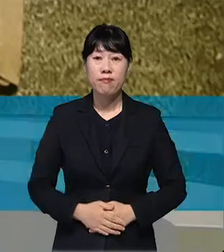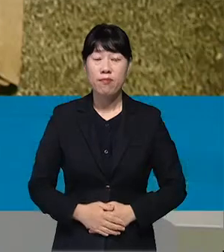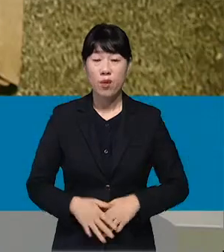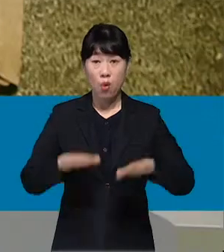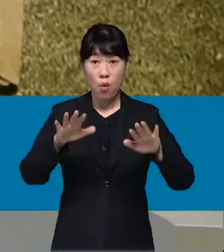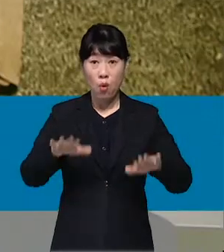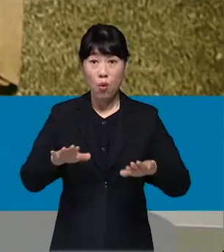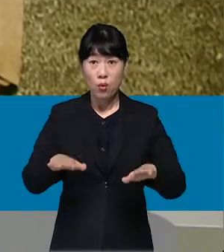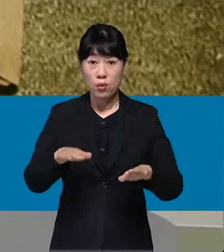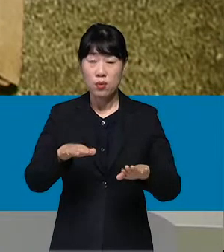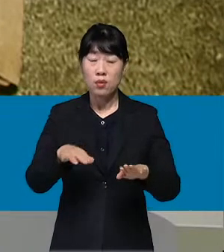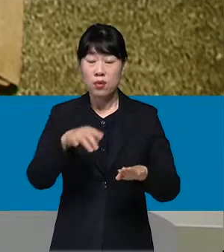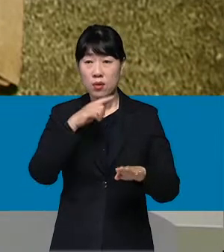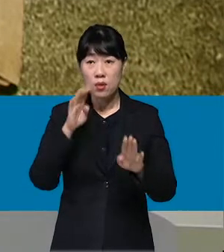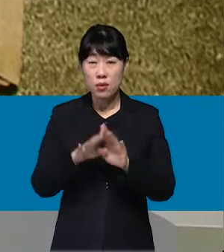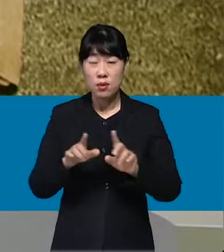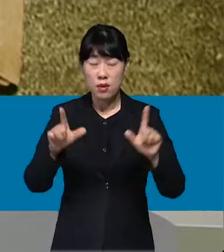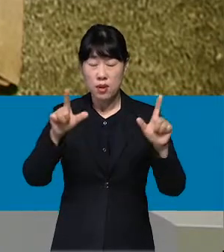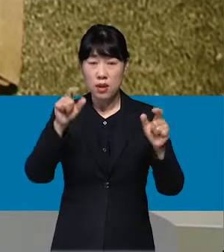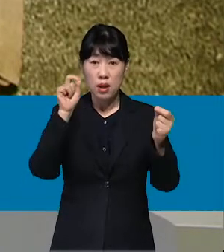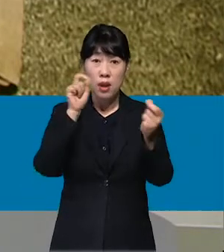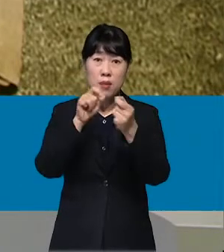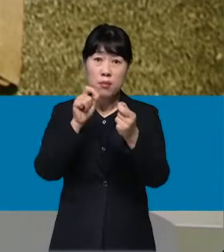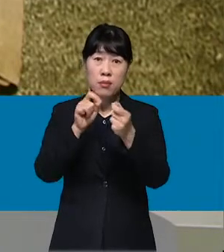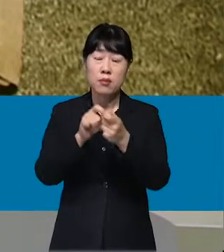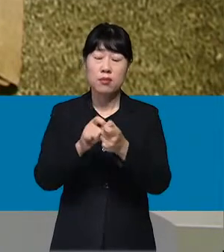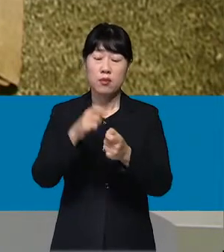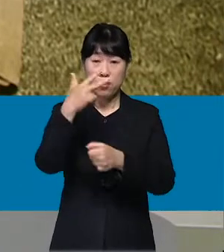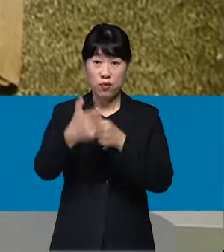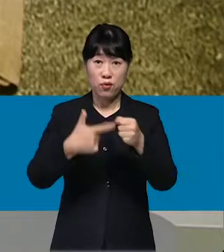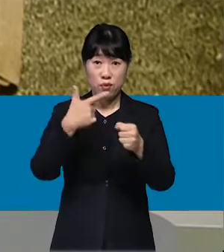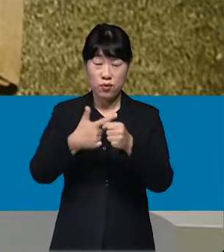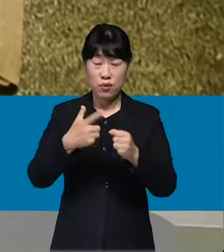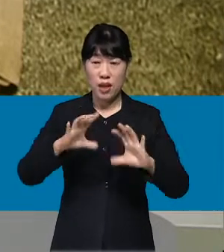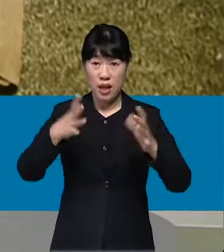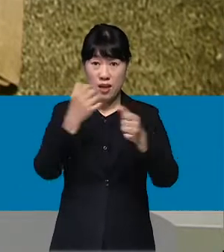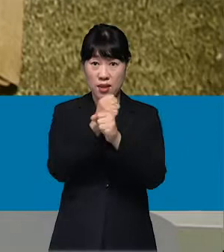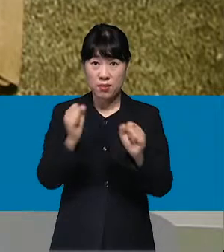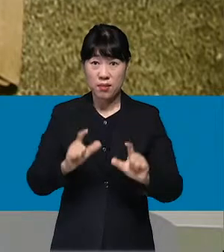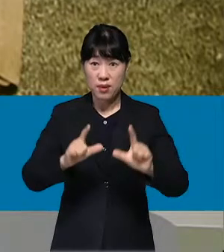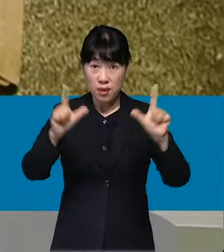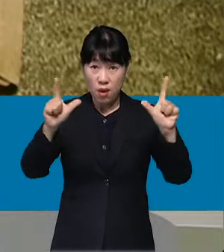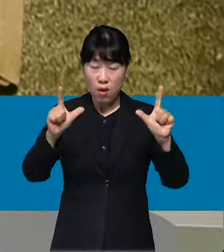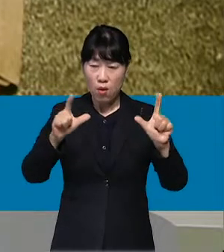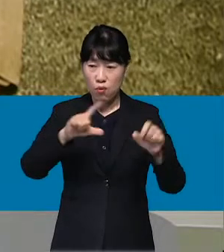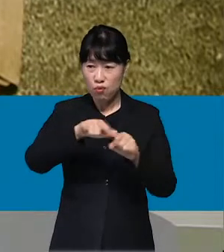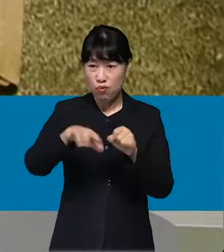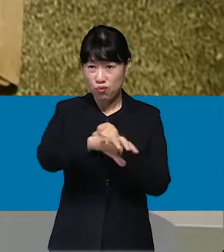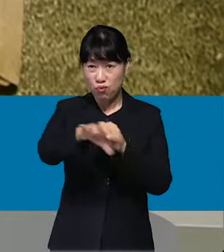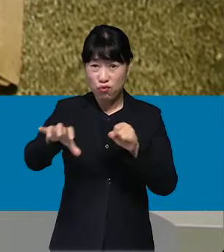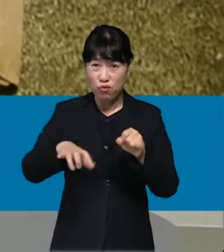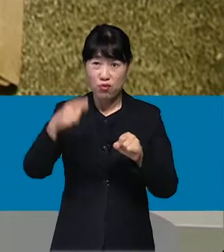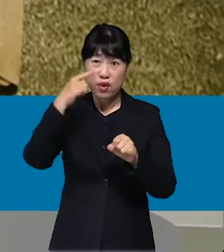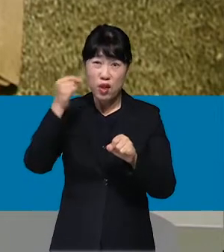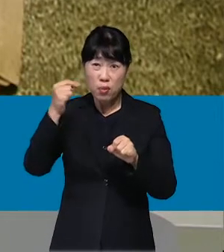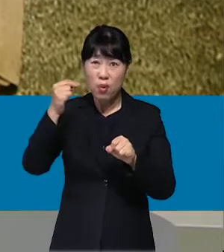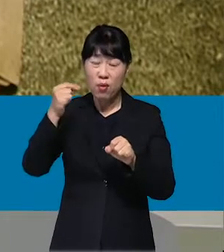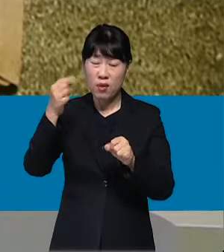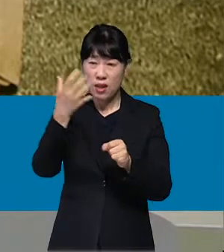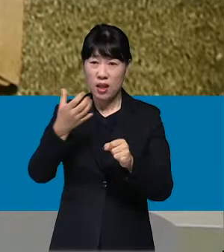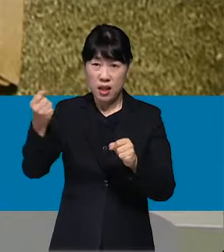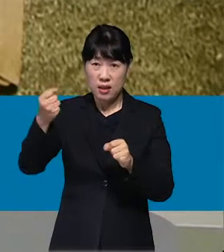오는 일요일 이 일은 6번째 맞는 광복절이 인데요 우리 주변 곳곳에는 여전히 일제의 잔재들이 남아